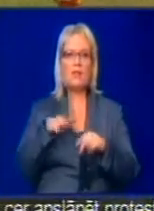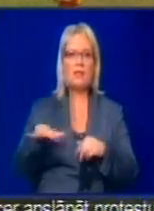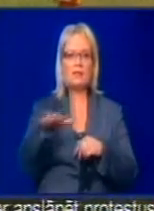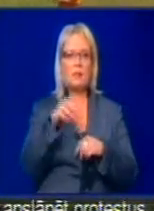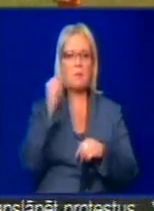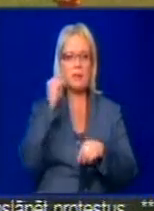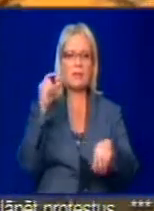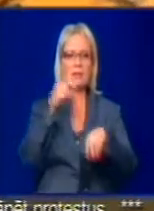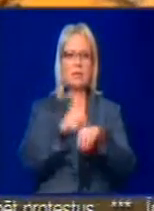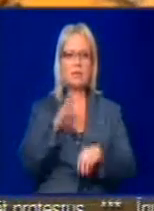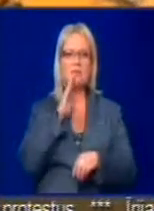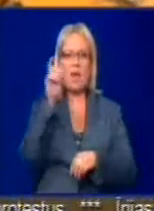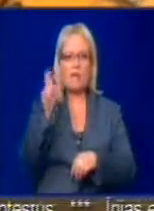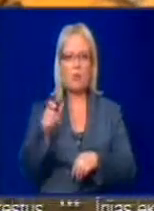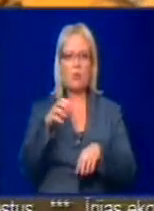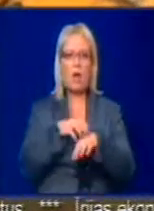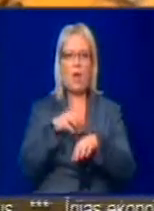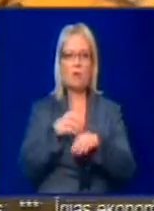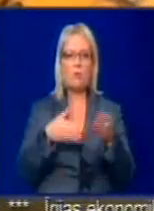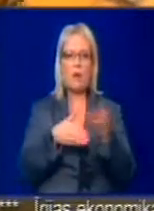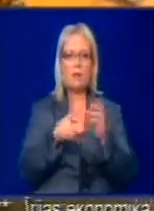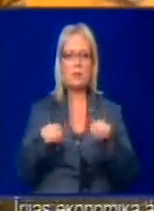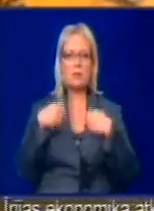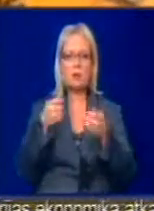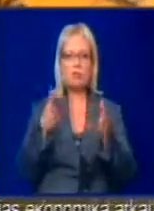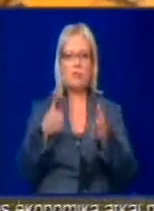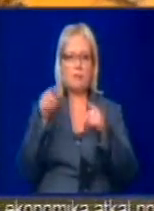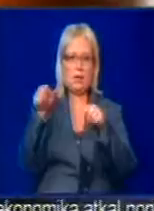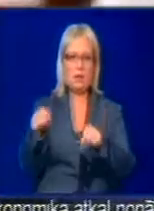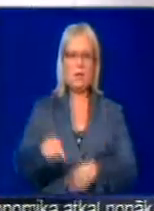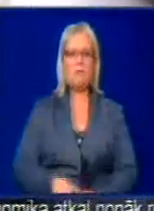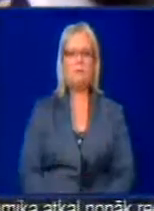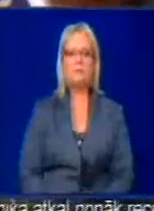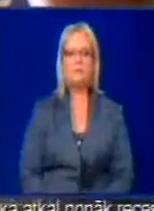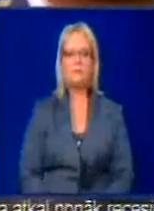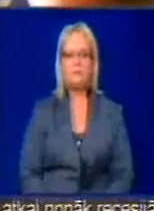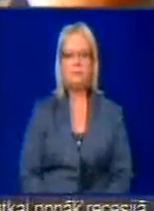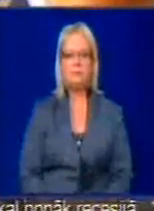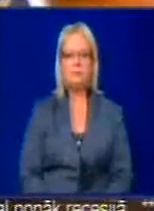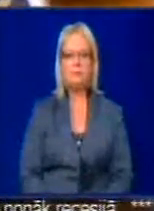bites atdzēlušas arī sievieti, kurai mediķi palīdzību snieguši slimnīcā.